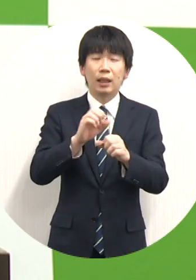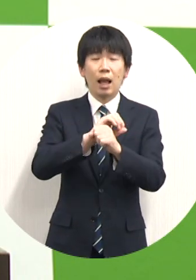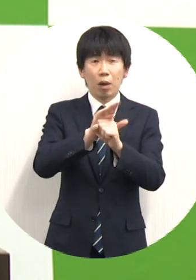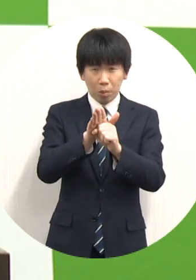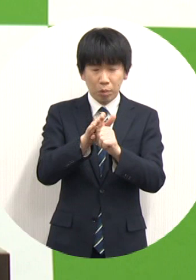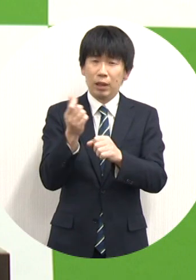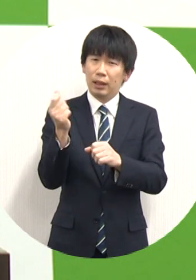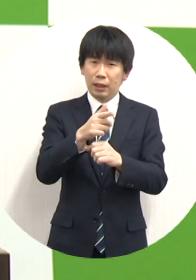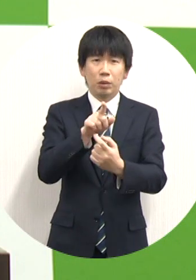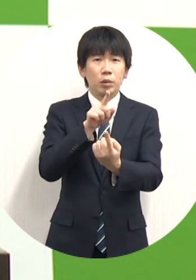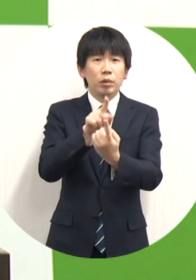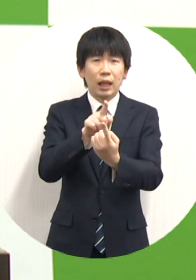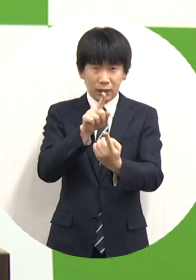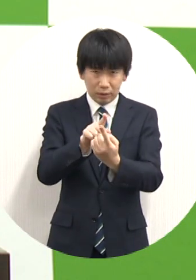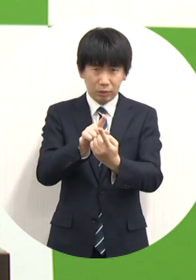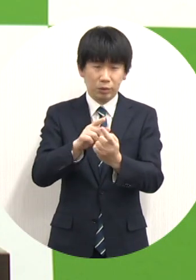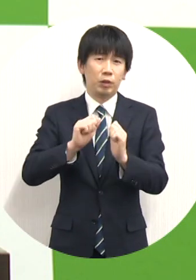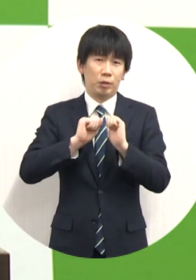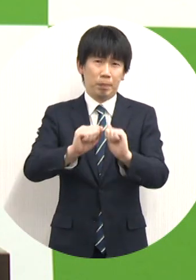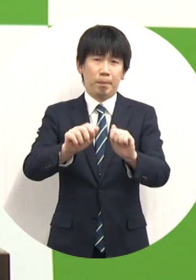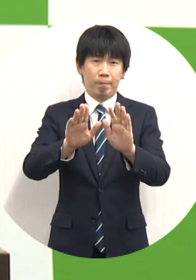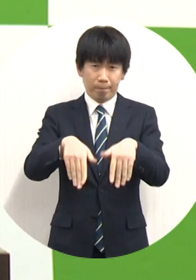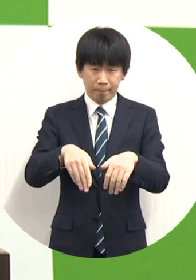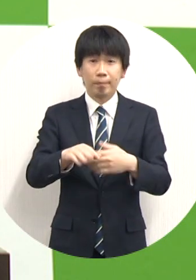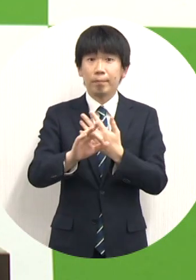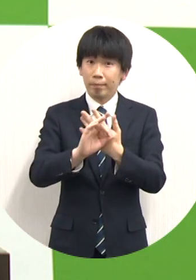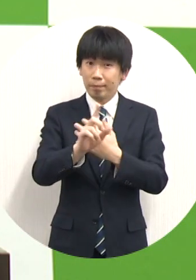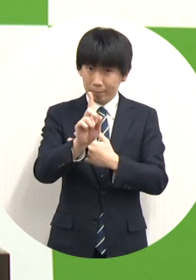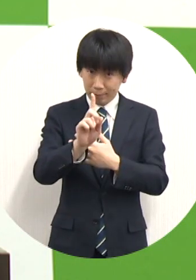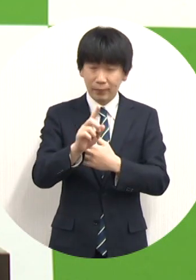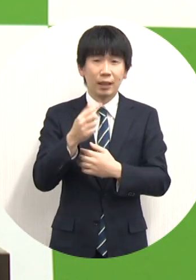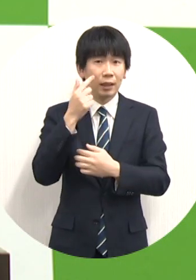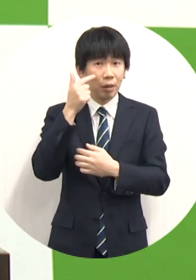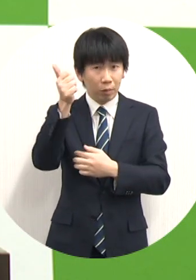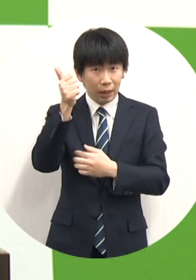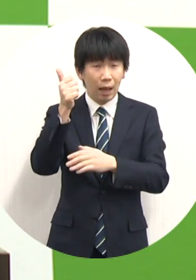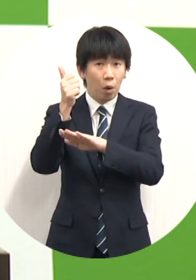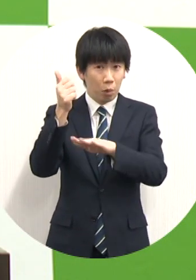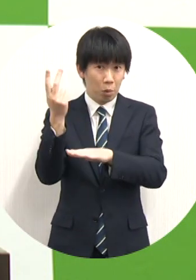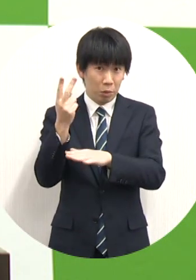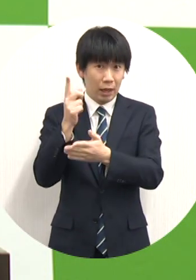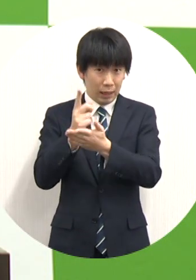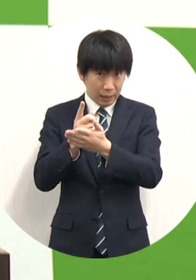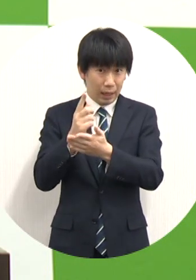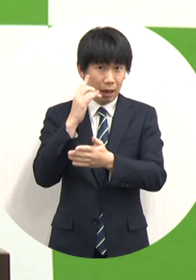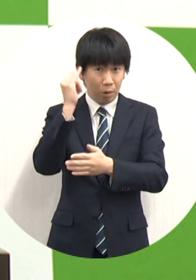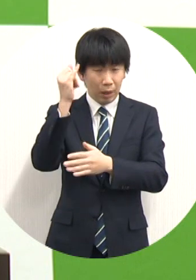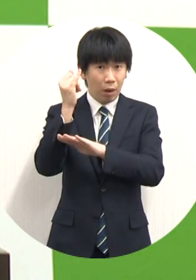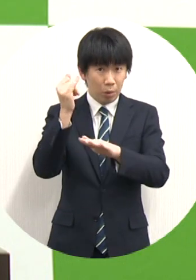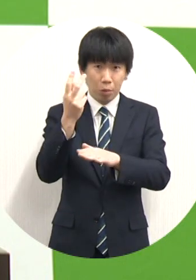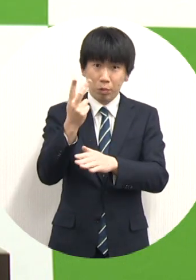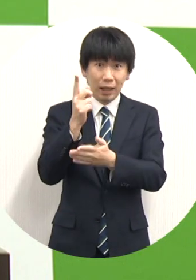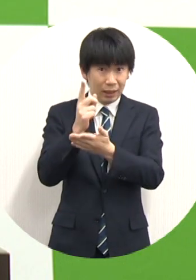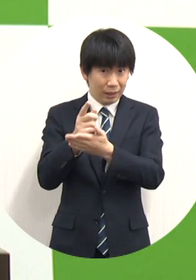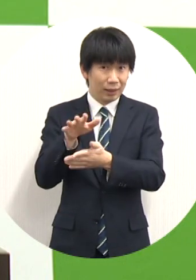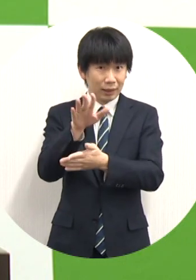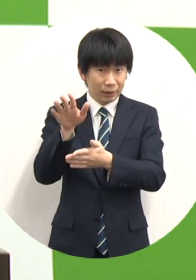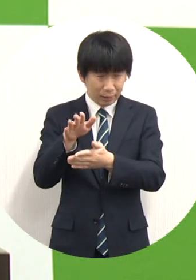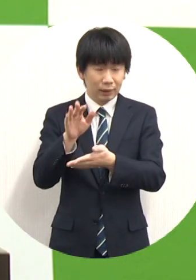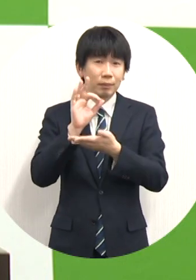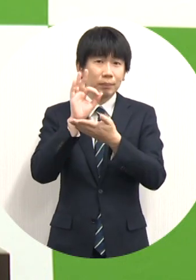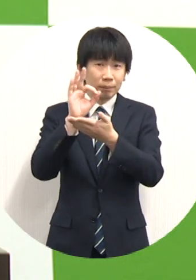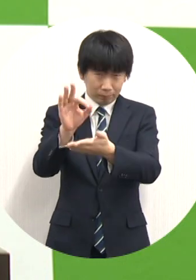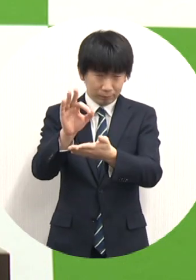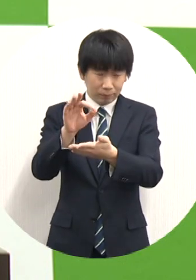対策を取りまとめひとり親家庭に皆さんへの独自の給付金や水道基本料金4